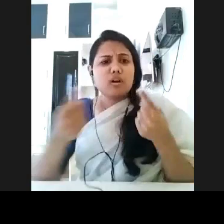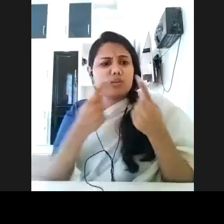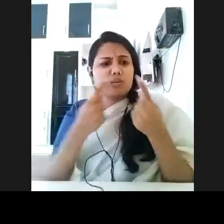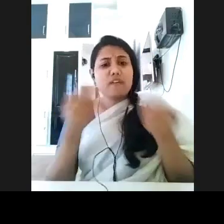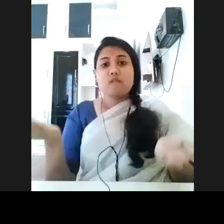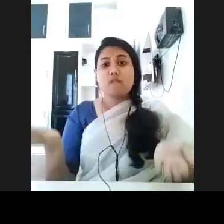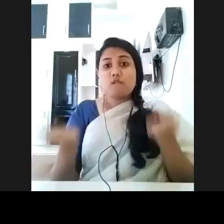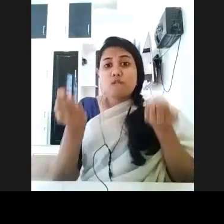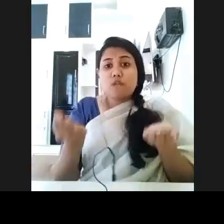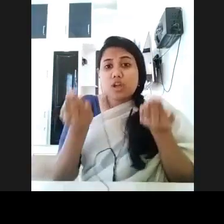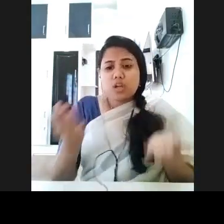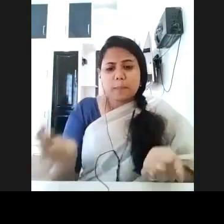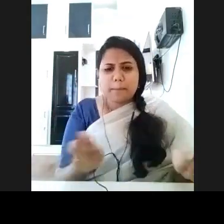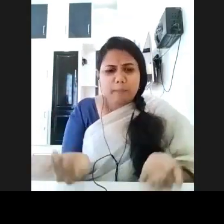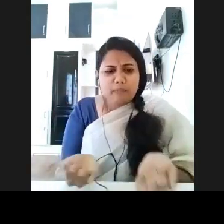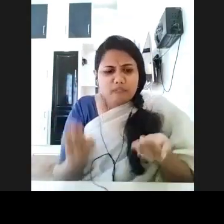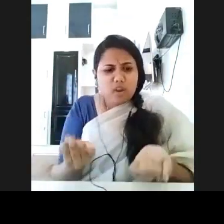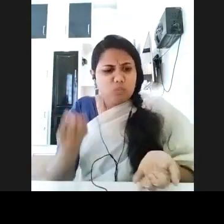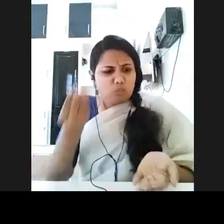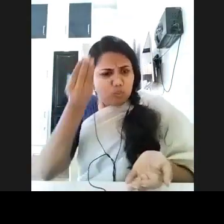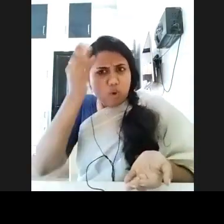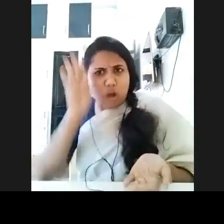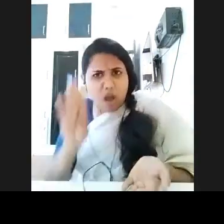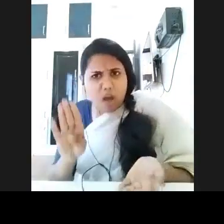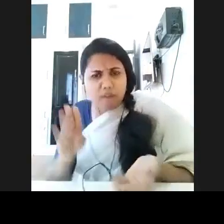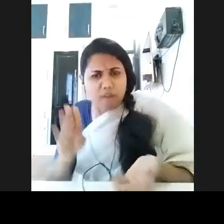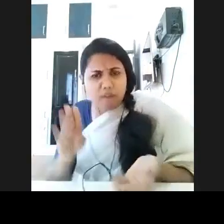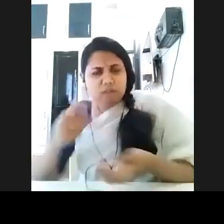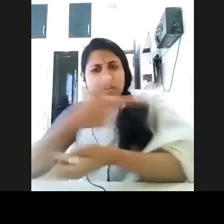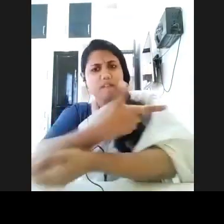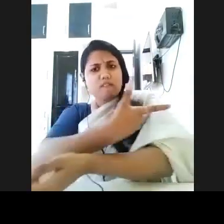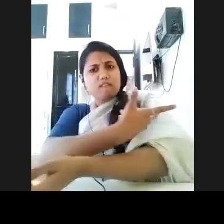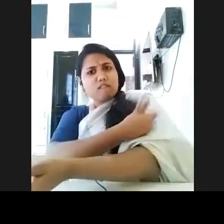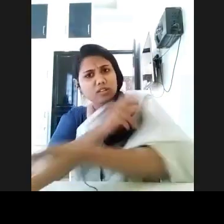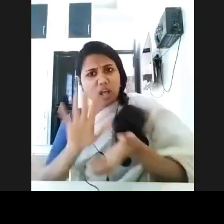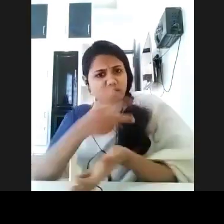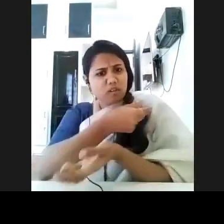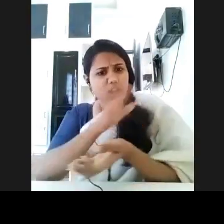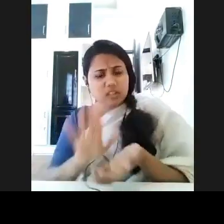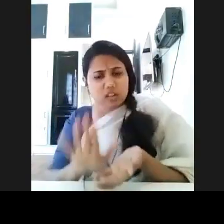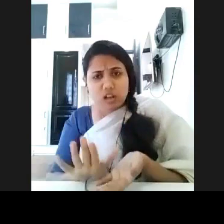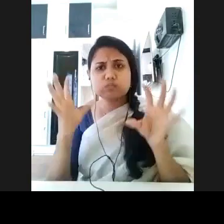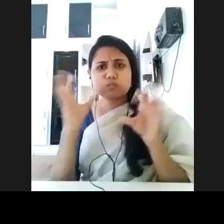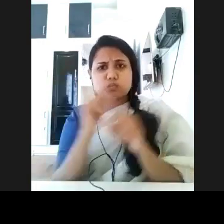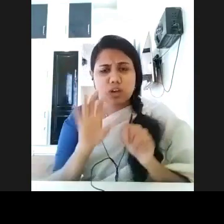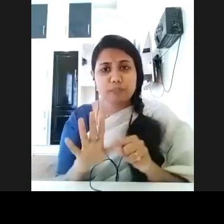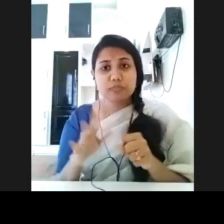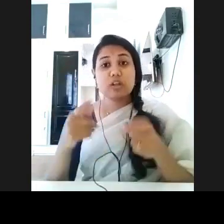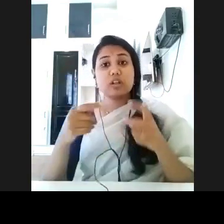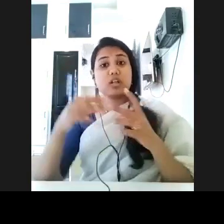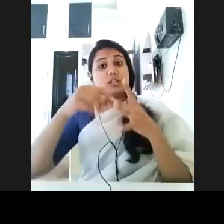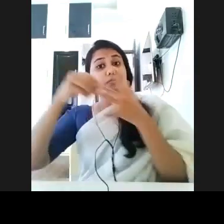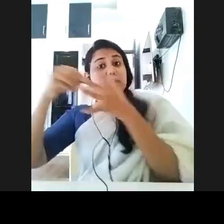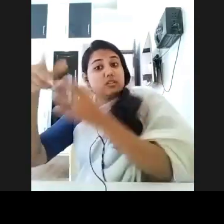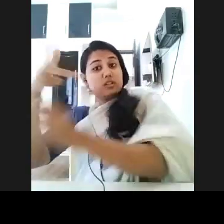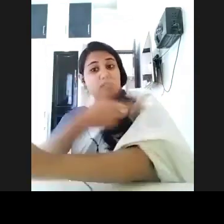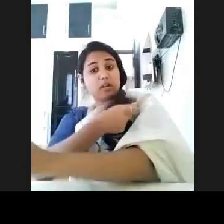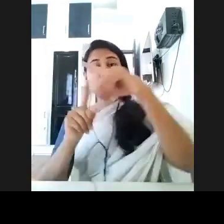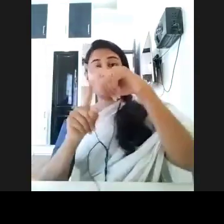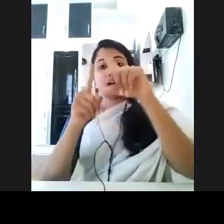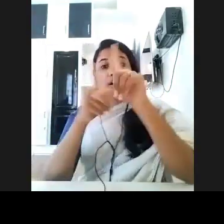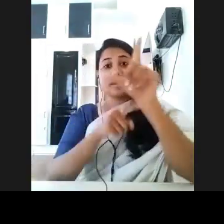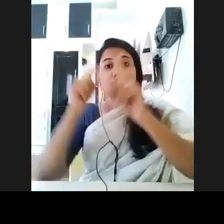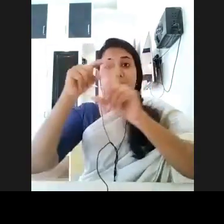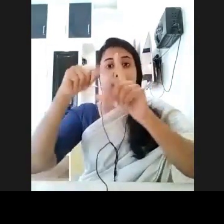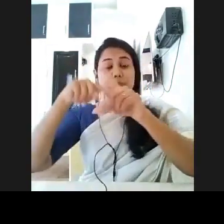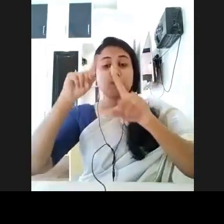എങ്ങനെയാണ്, കൂടിക്കൊണ്ട് പോകുന്നുണ്ടോ, കുട്ടിക്ക് എല്ലാ വാക്സിൻസും കാര്യങ്ങളും കുത്തിവയ്പ്പൊക്കെ നടക്കുന്നുണ്ടോ, സ്പെഷ്യൽ വാക്സിൻസ്, അതായത് ടൈപ്പ് 1 കുട്ടികൾക്കും